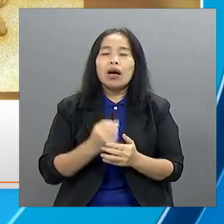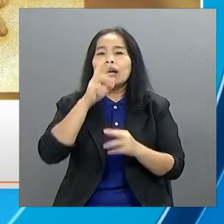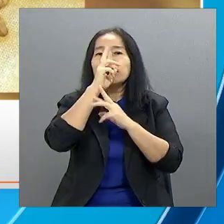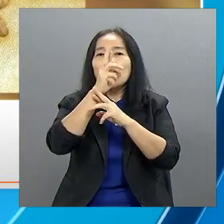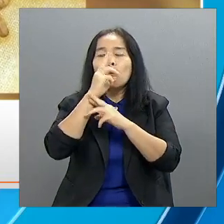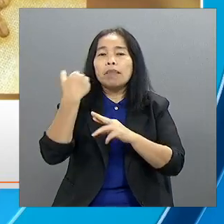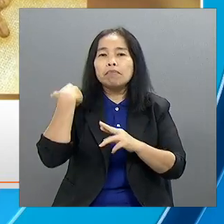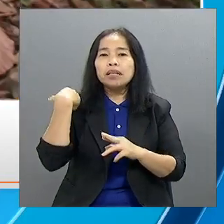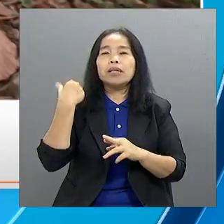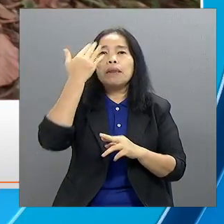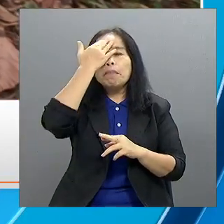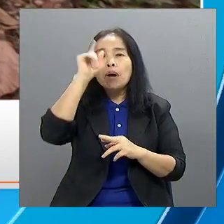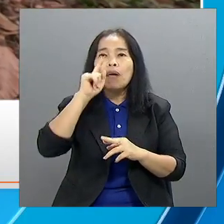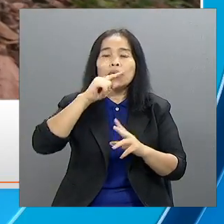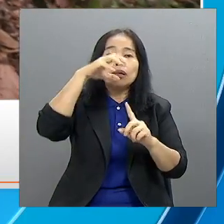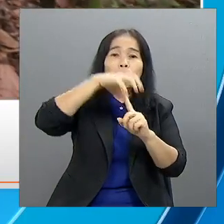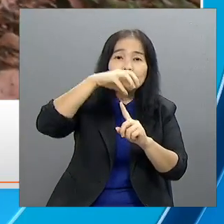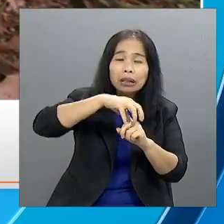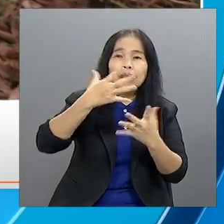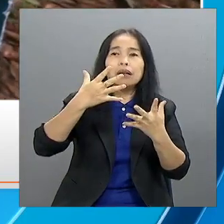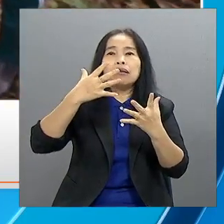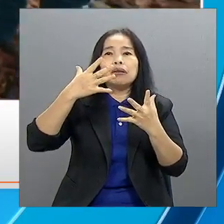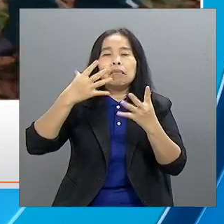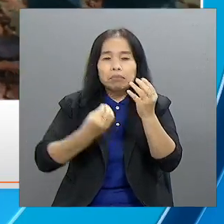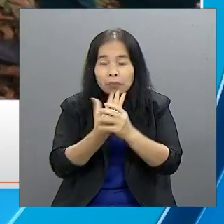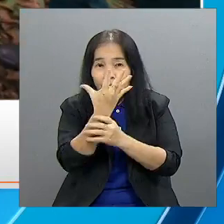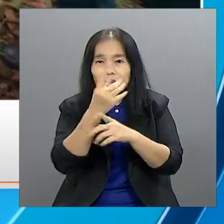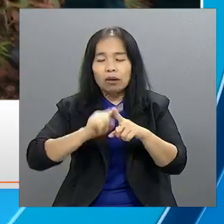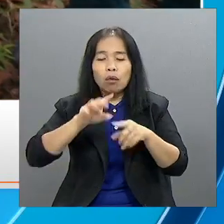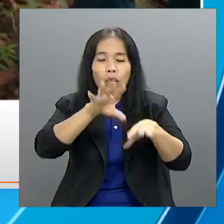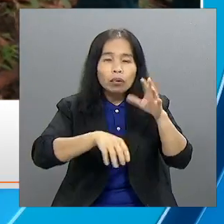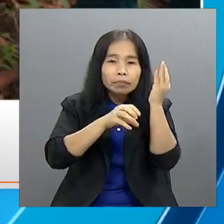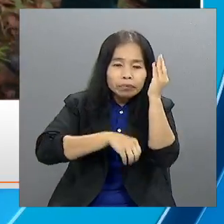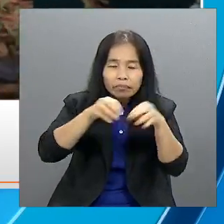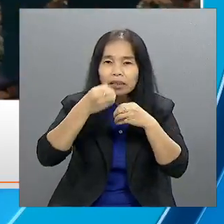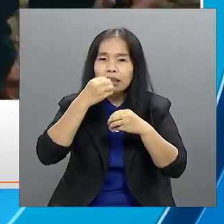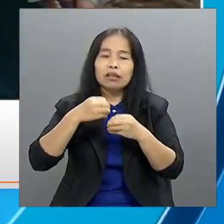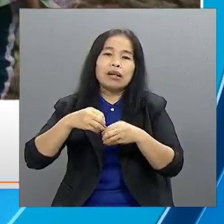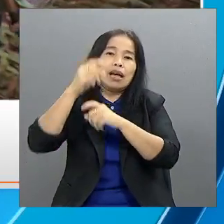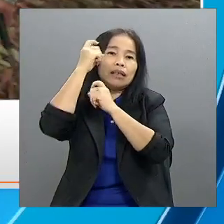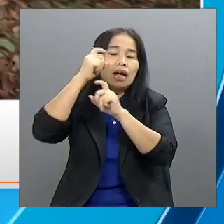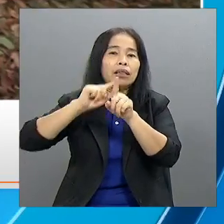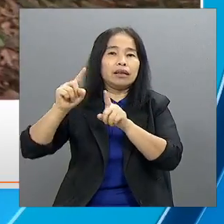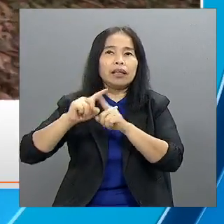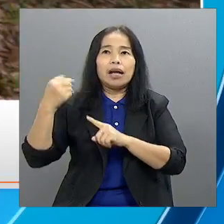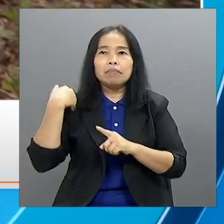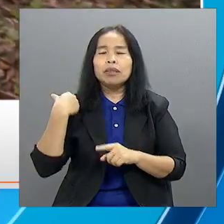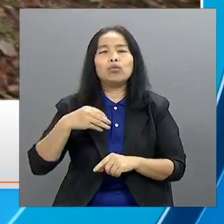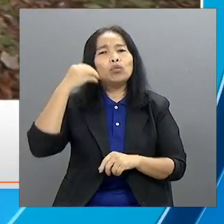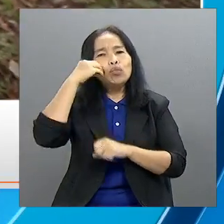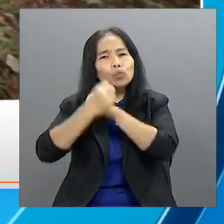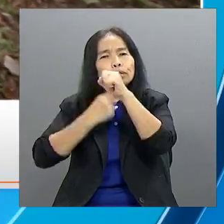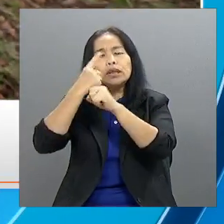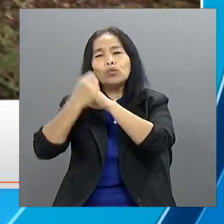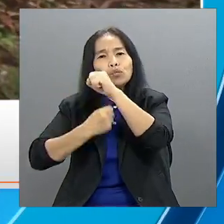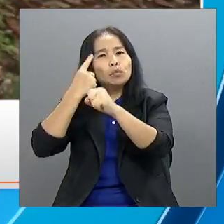ทางอีสานทางเหนืออะไรเงี้ยนะฮะก็จะบริโภคแล้วก็เกิดอันตรายเช่นมีอะไรเงี้ยทุกปีนะฮะจริงๆแล้วหลายสิบรายบาง